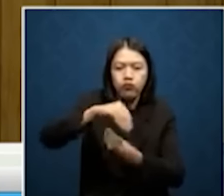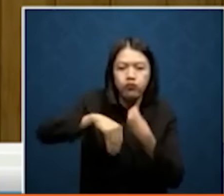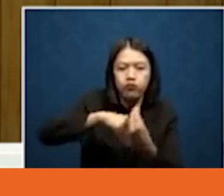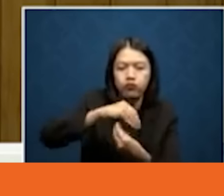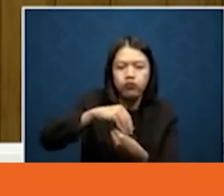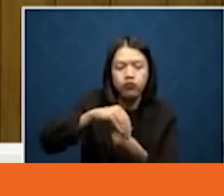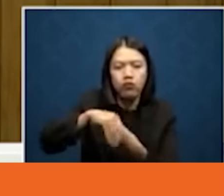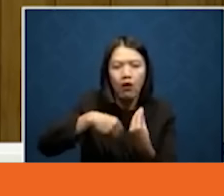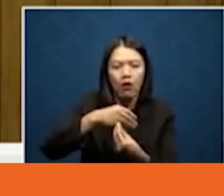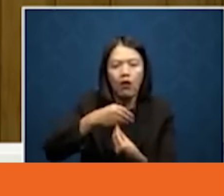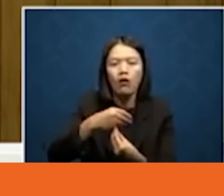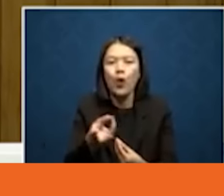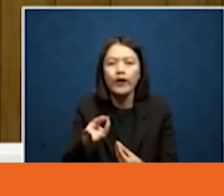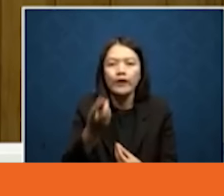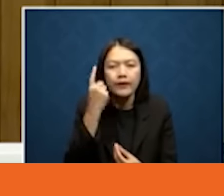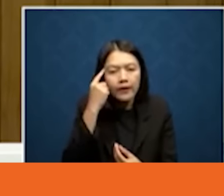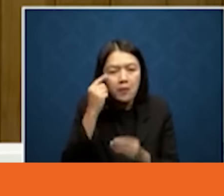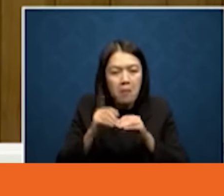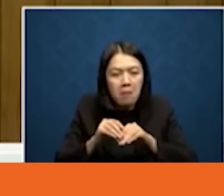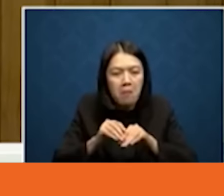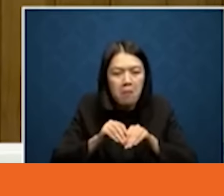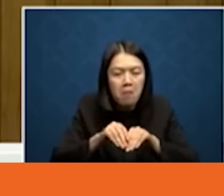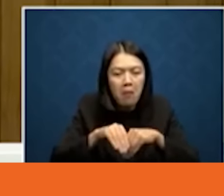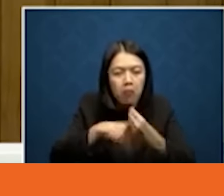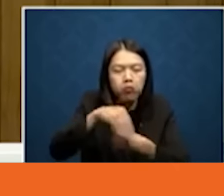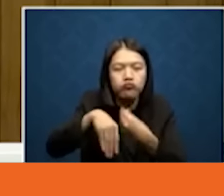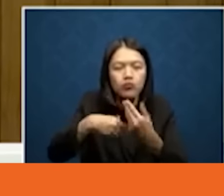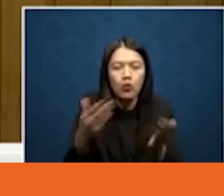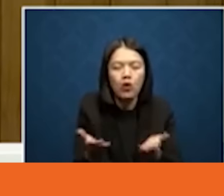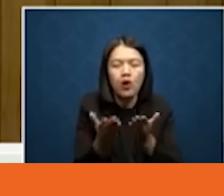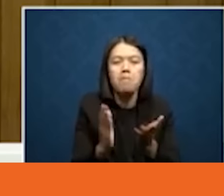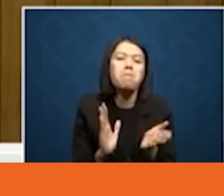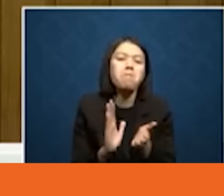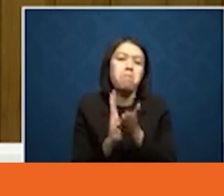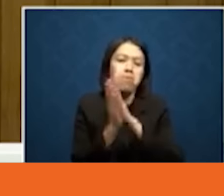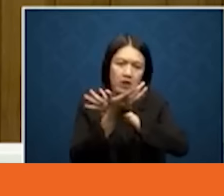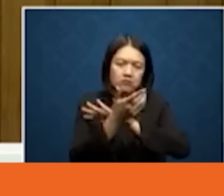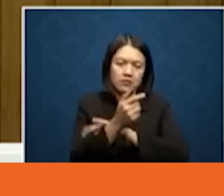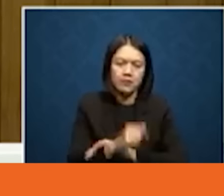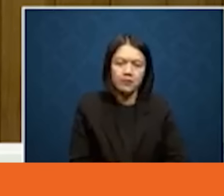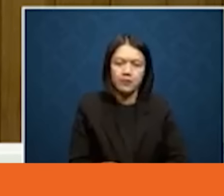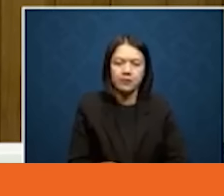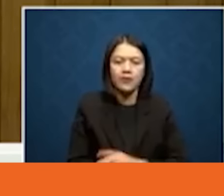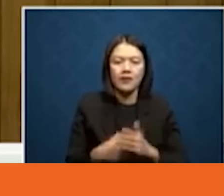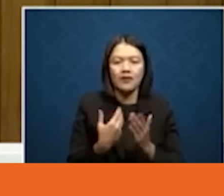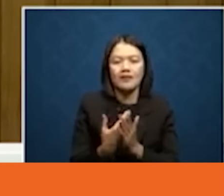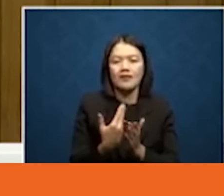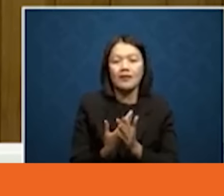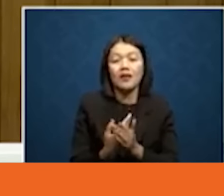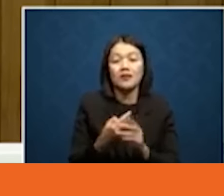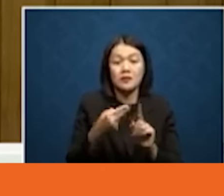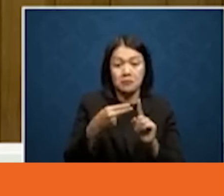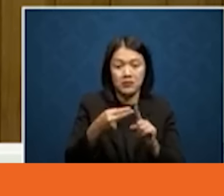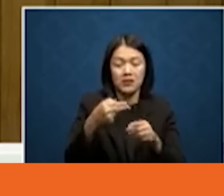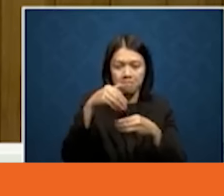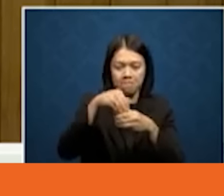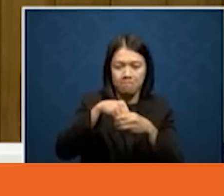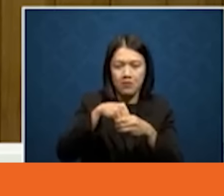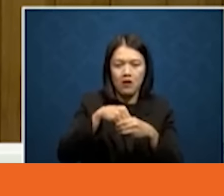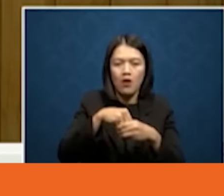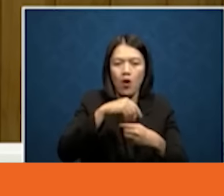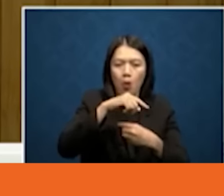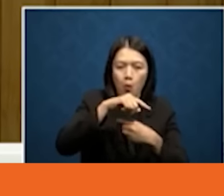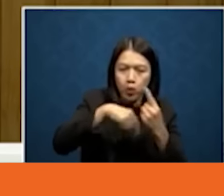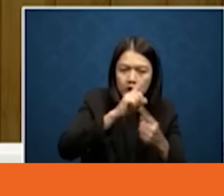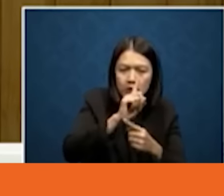หมุนเวียนในระบบเศรษฐกิจมันก็ต่ำลงวันนี้เราถึงกำหนดว่าต้องเปลี่ยนครับเราเปลี่ยนมาใช้เงินดิจิตอลแล้วเราบังคับให้หมุน 2